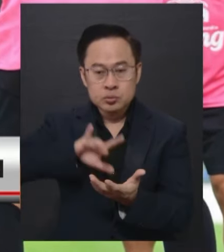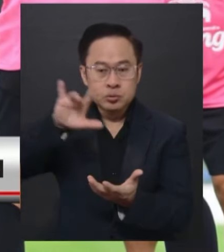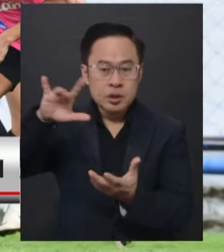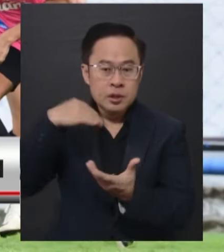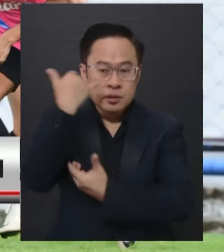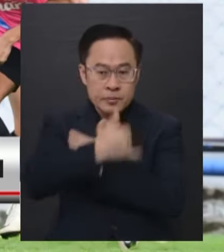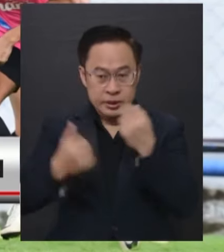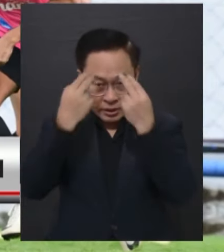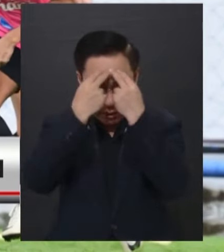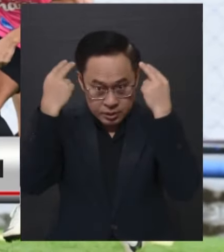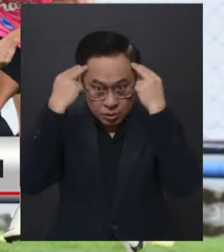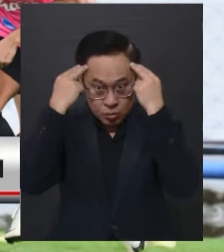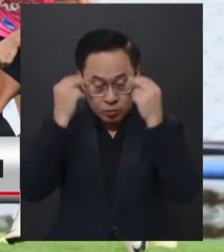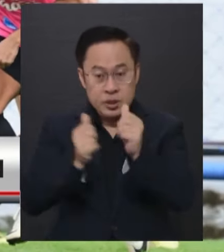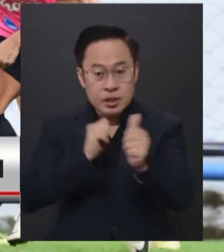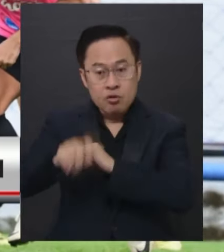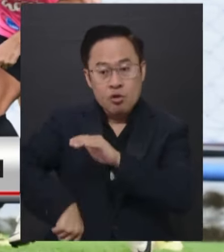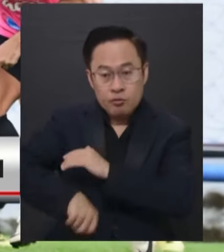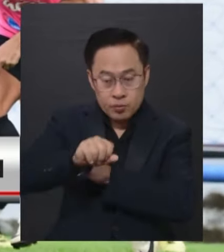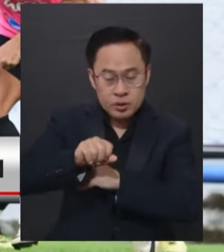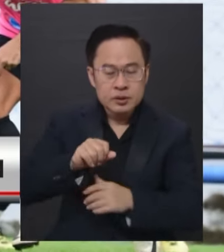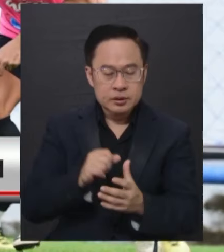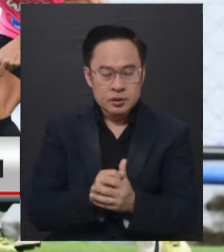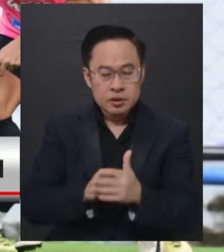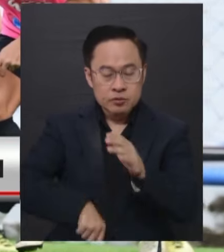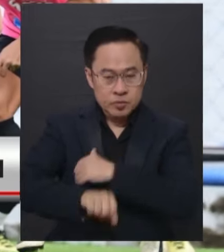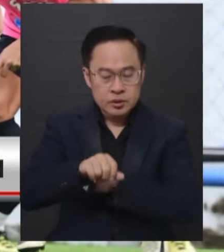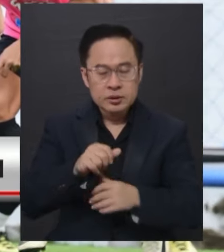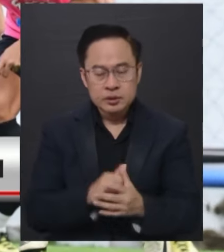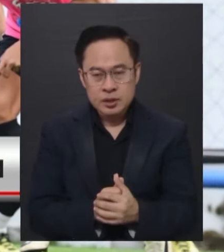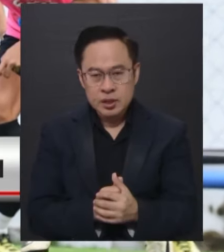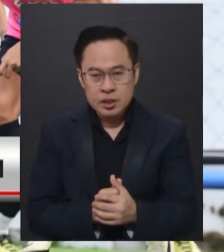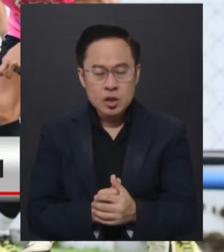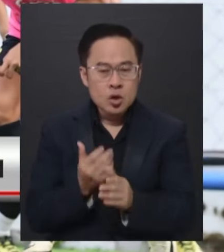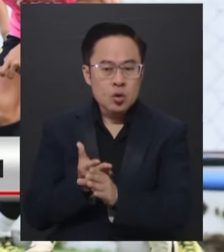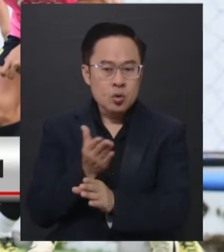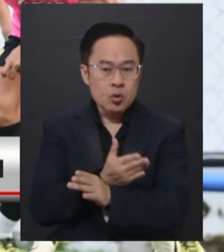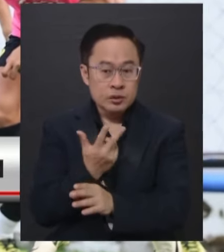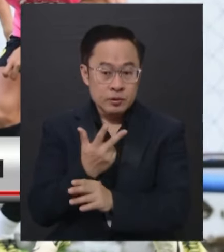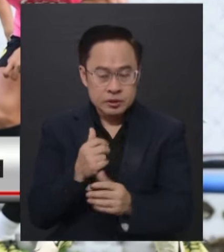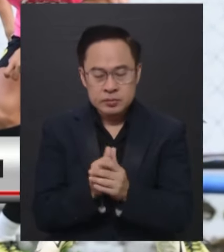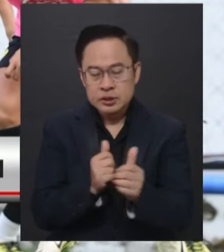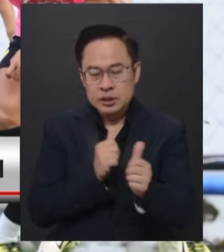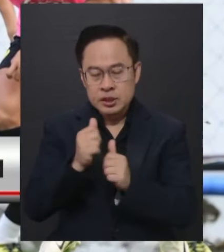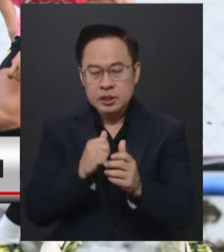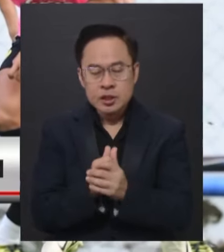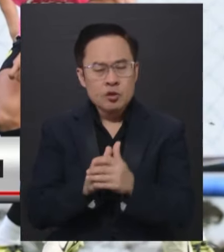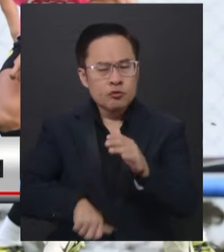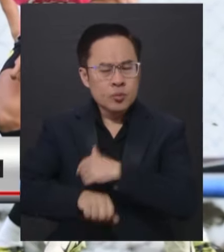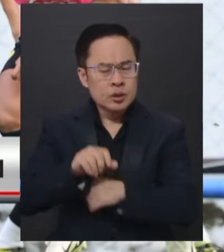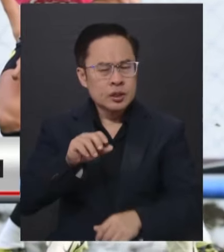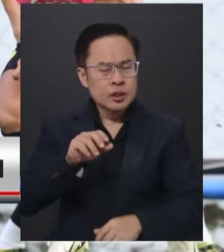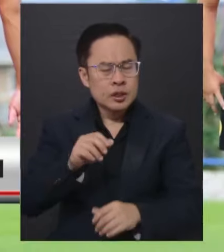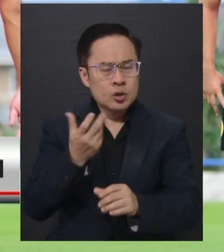ล้วก็เดินทางไปที่ซาอุดิอาระเบียในการเตรียมตัวก่อนแข่ง3วันนะครับก่อนลงสนามในฟุตบอลยู23ในรายการ